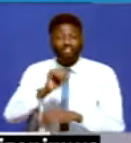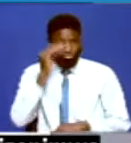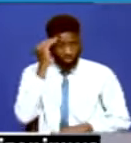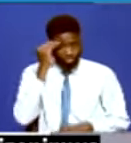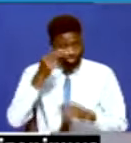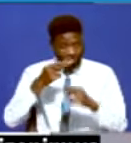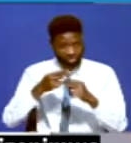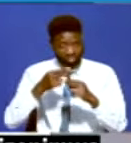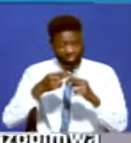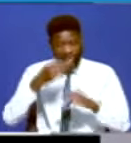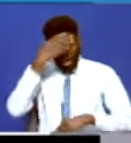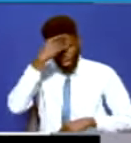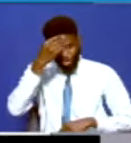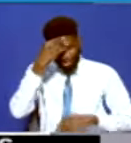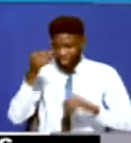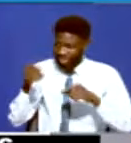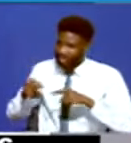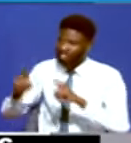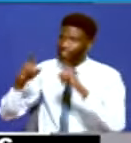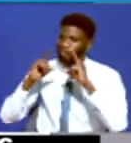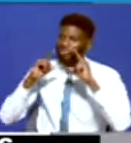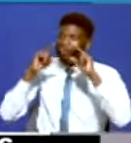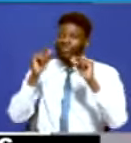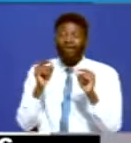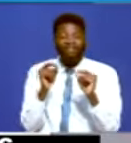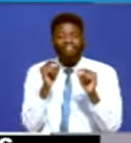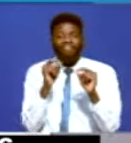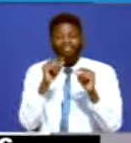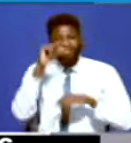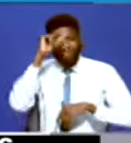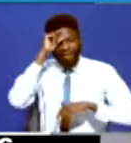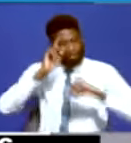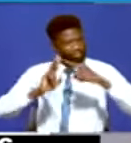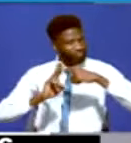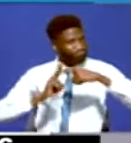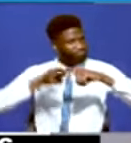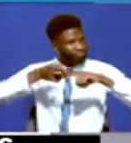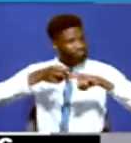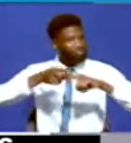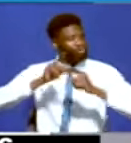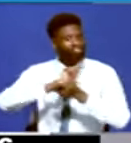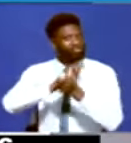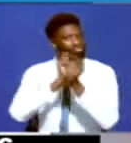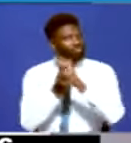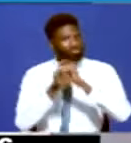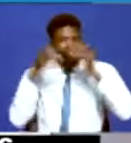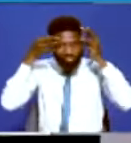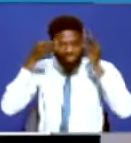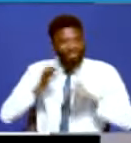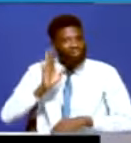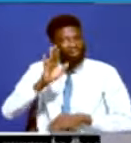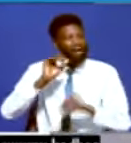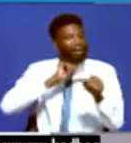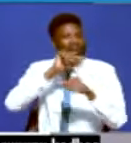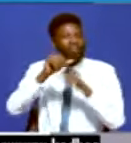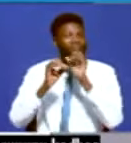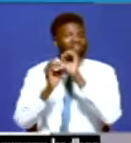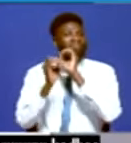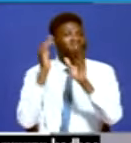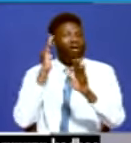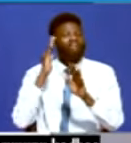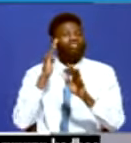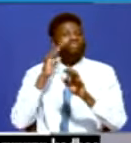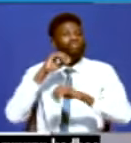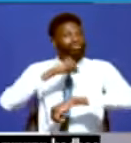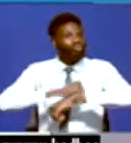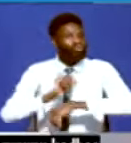anasema serikali haitabatilisha agizo lake kuhusu maamuzi ya mabasi ya shule. Magoha alisema baadhi ya wasimamizi